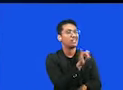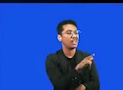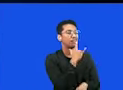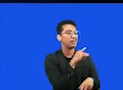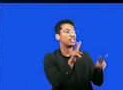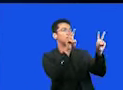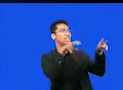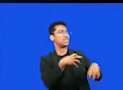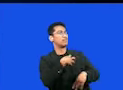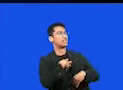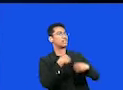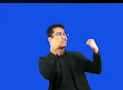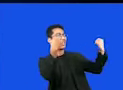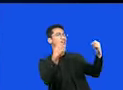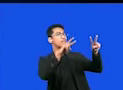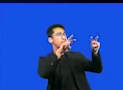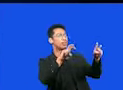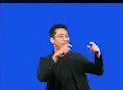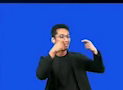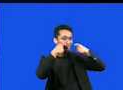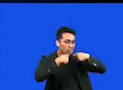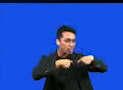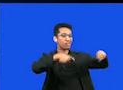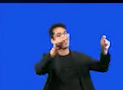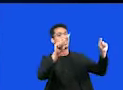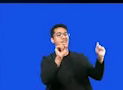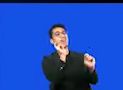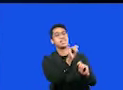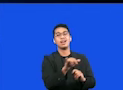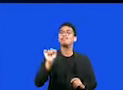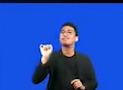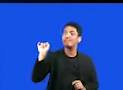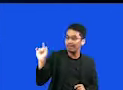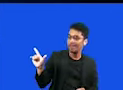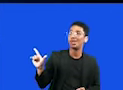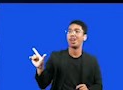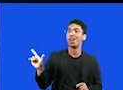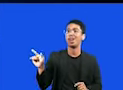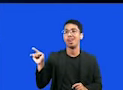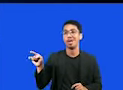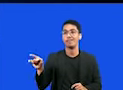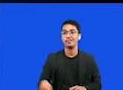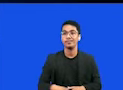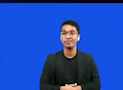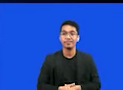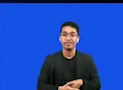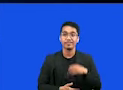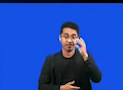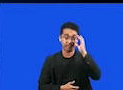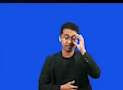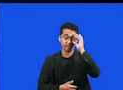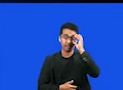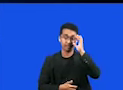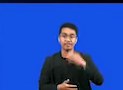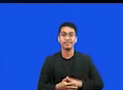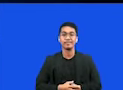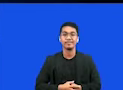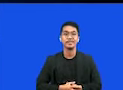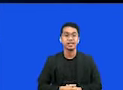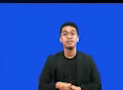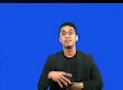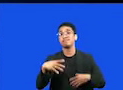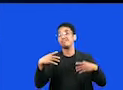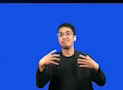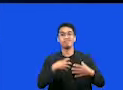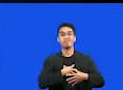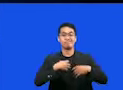ini lalu jadi tema yang cukup populer gitu Betul mas Nah itu dia jadi kita tuh e mental health